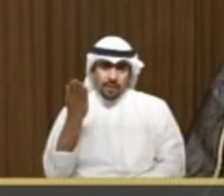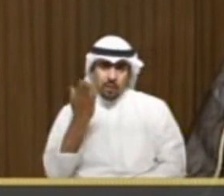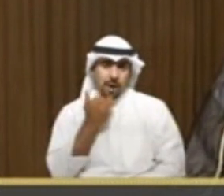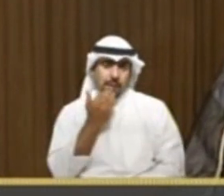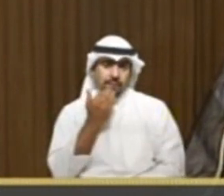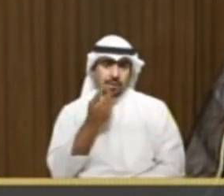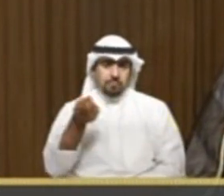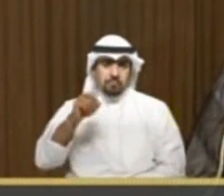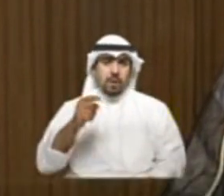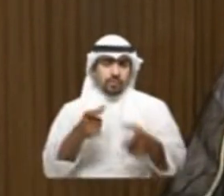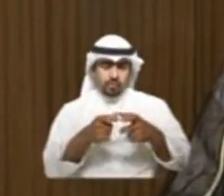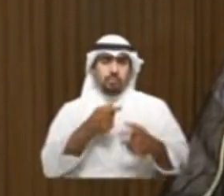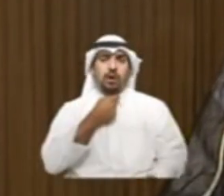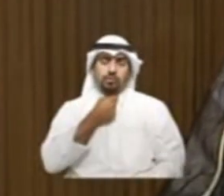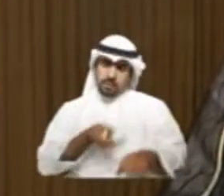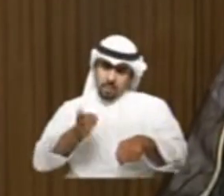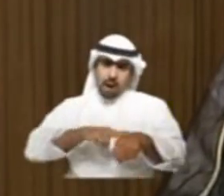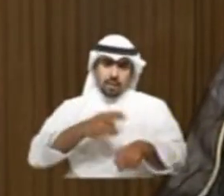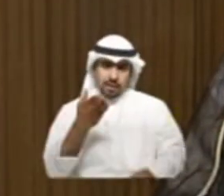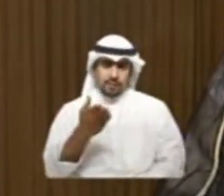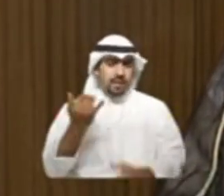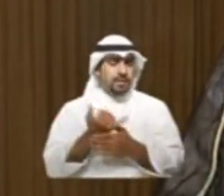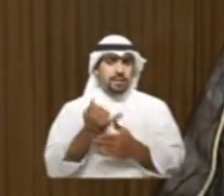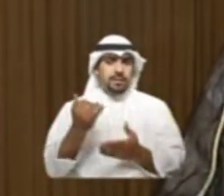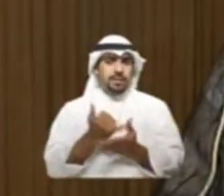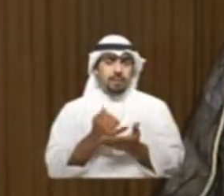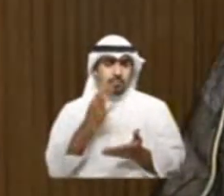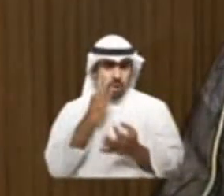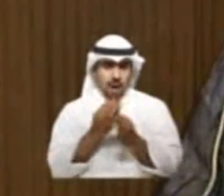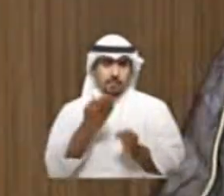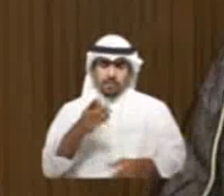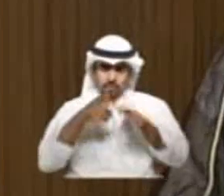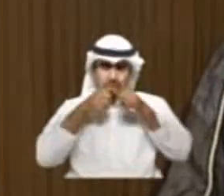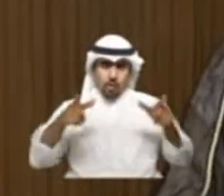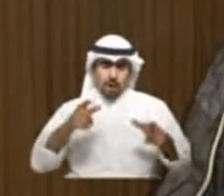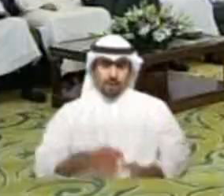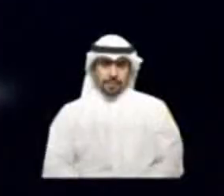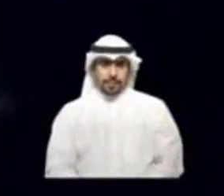وحينما يتم التثبت من ذلك سيتم إعلان فورا إن شاء الله.